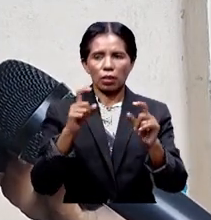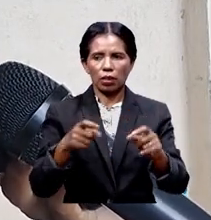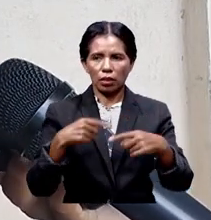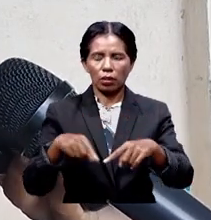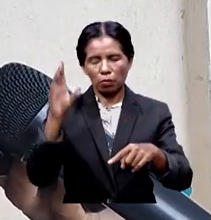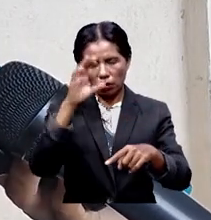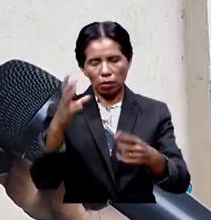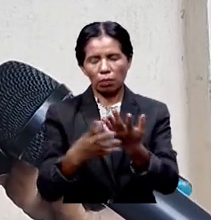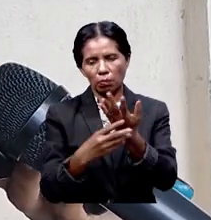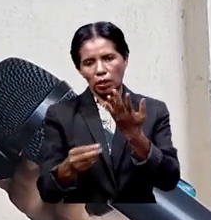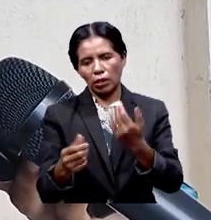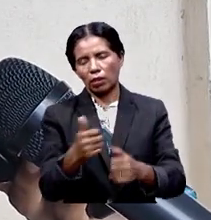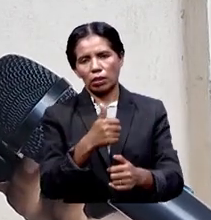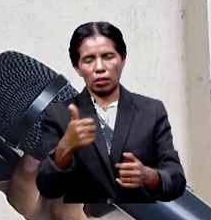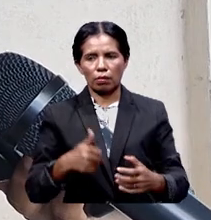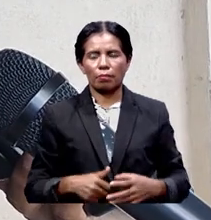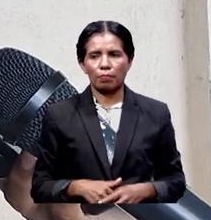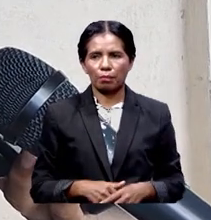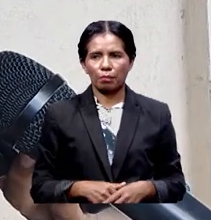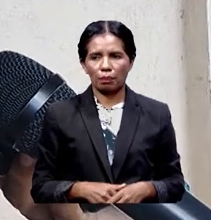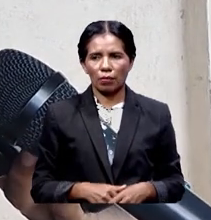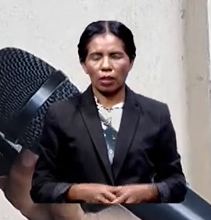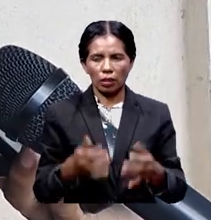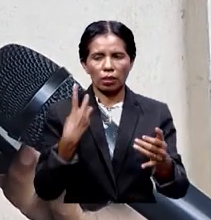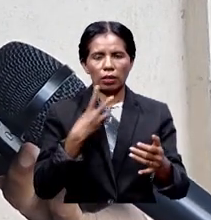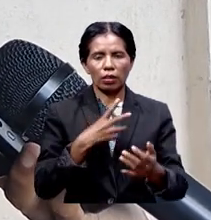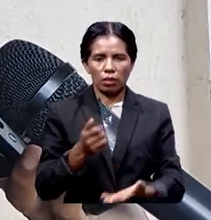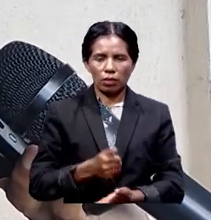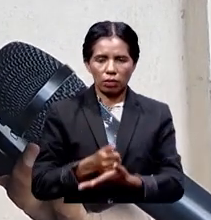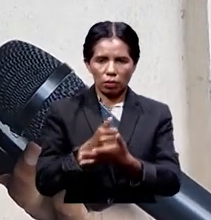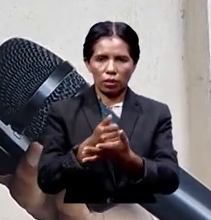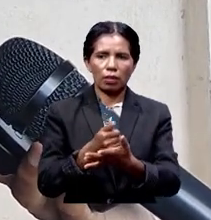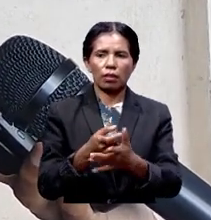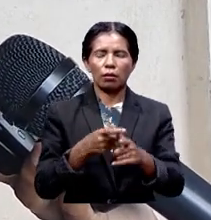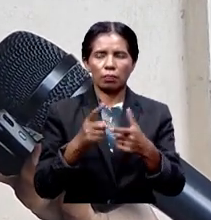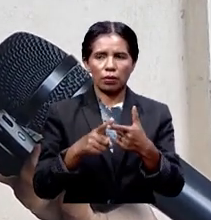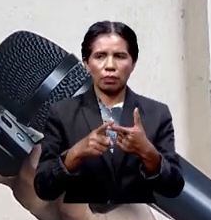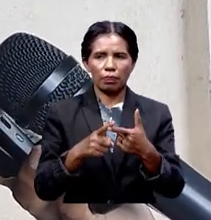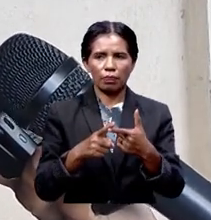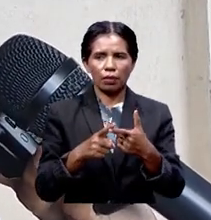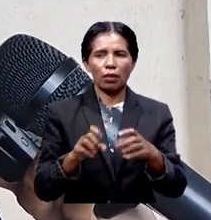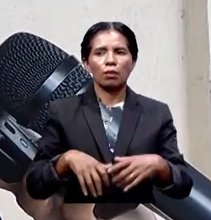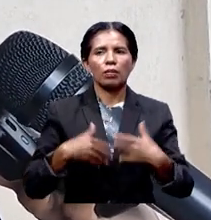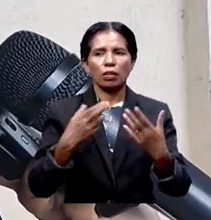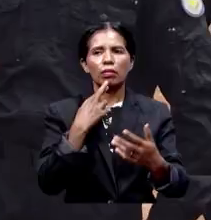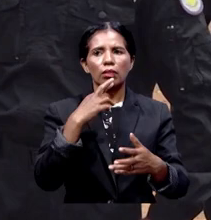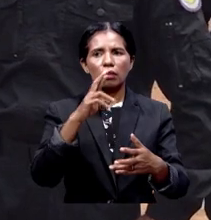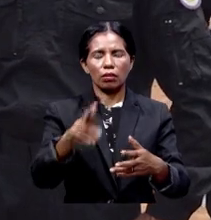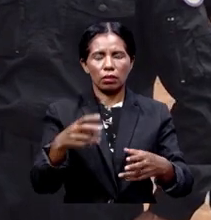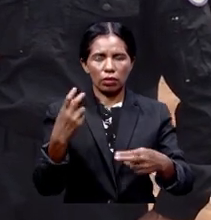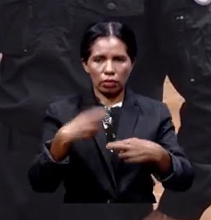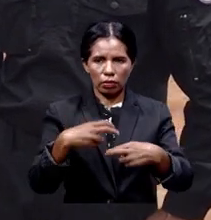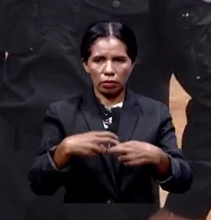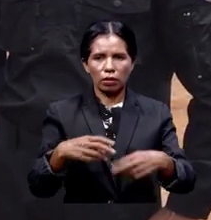buka mius pa print out ilir. Irene maka orang sahaja kita tentela, irene maka oin saat responnya basir dan difikulat. Mas